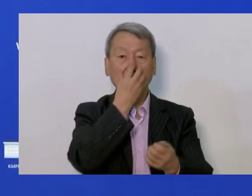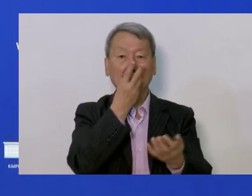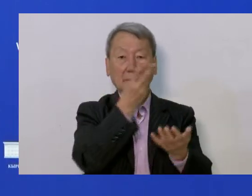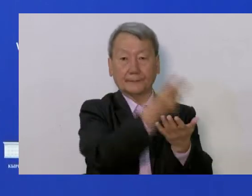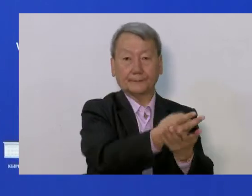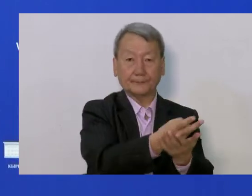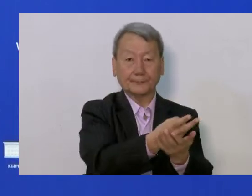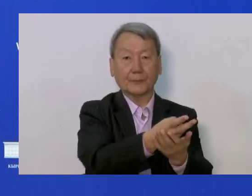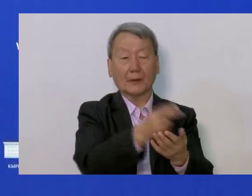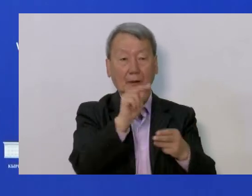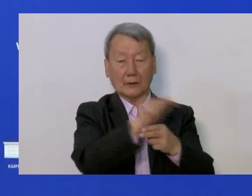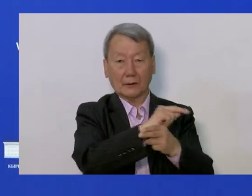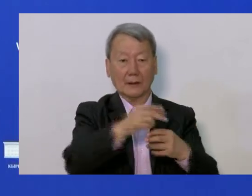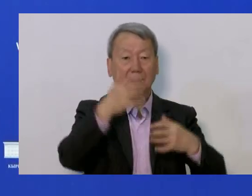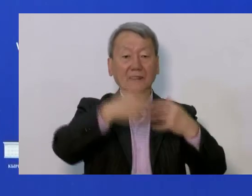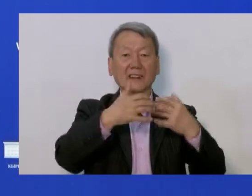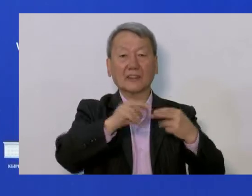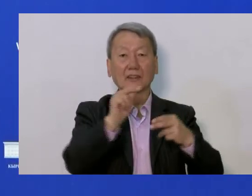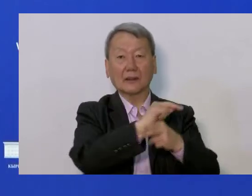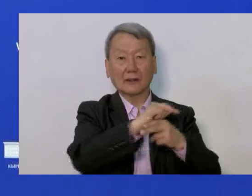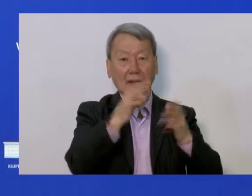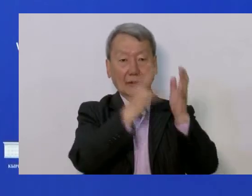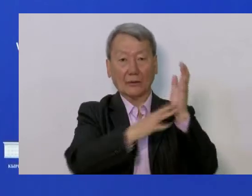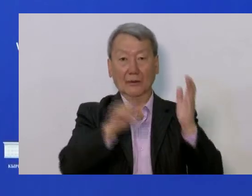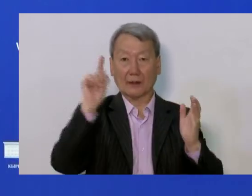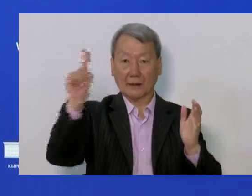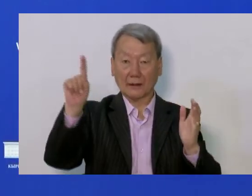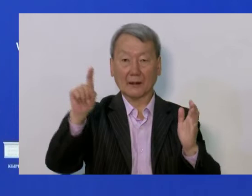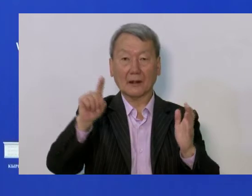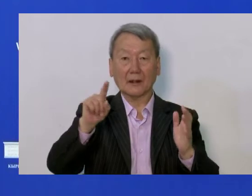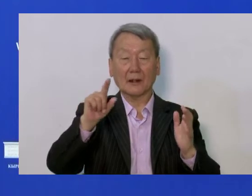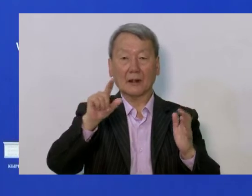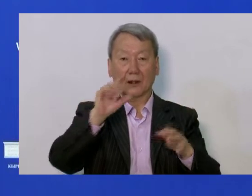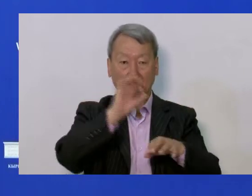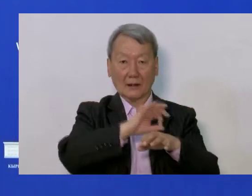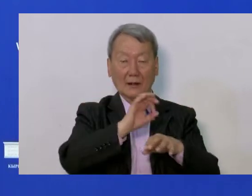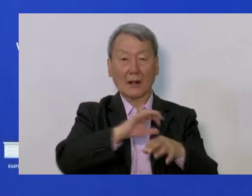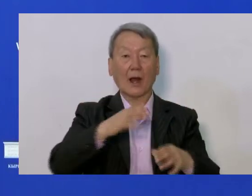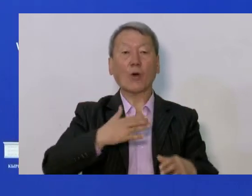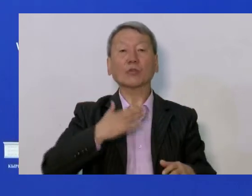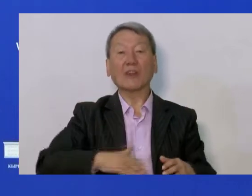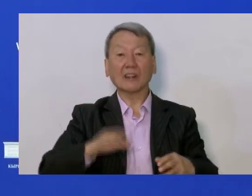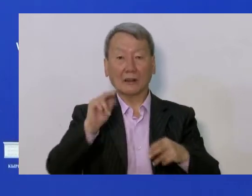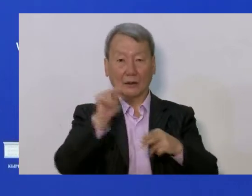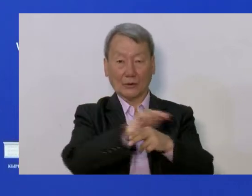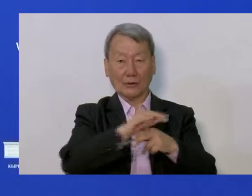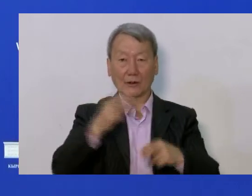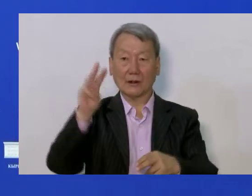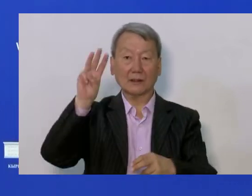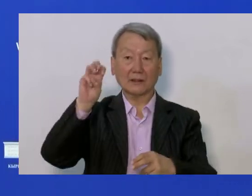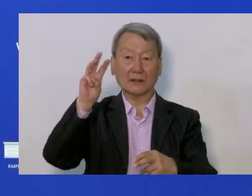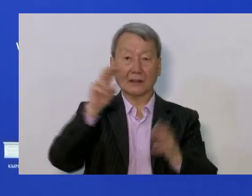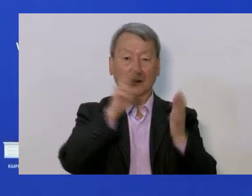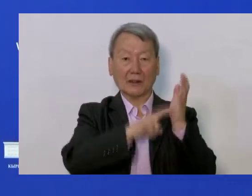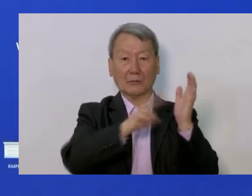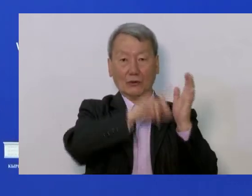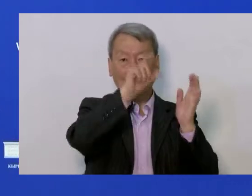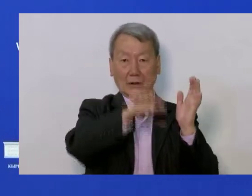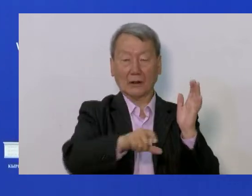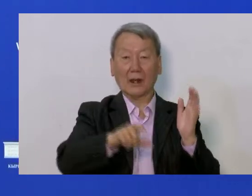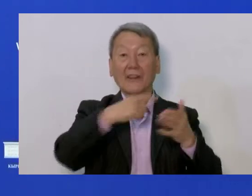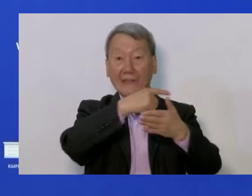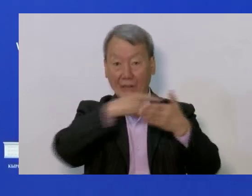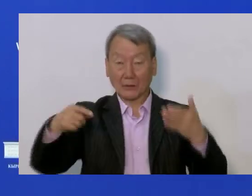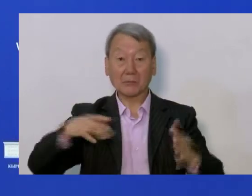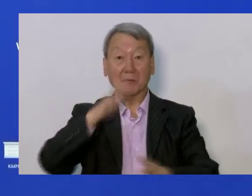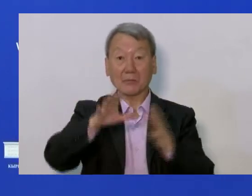в реанимации, в средней тяжести 91 случай, в удовлетворительном состоянии 370.